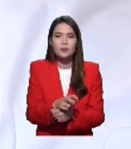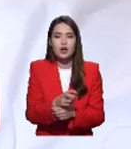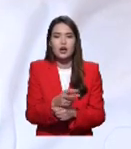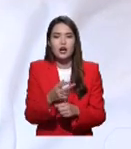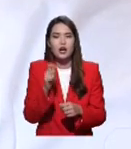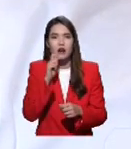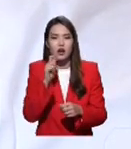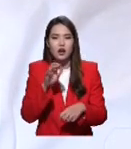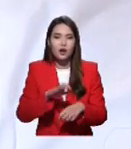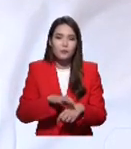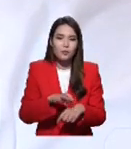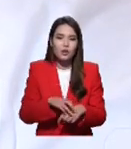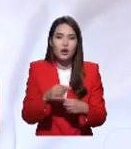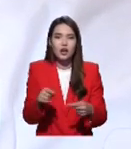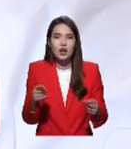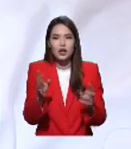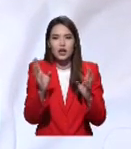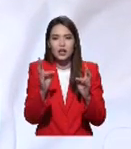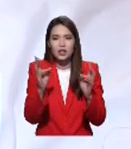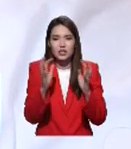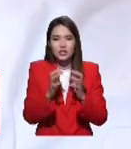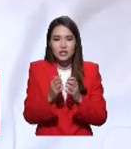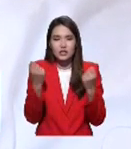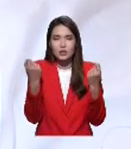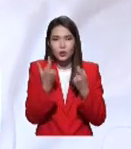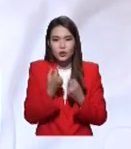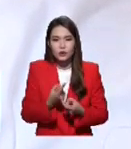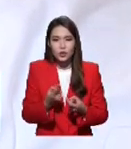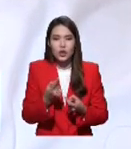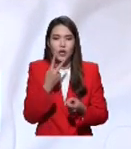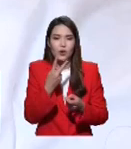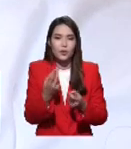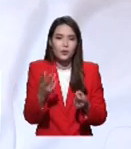Робертпен профессорларға аламыз деп келістік өзіміз, ескертті.